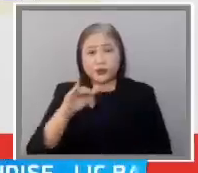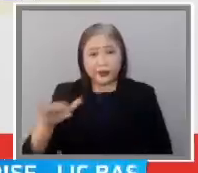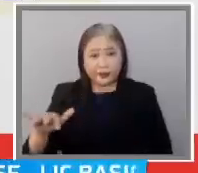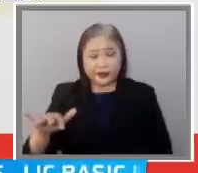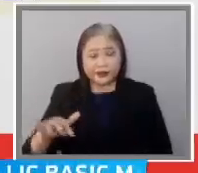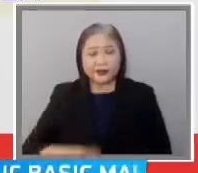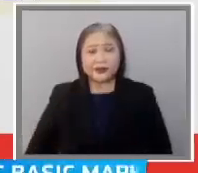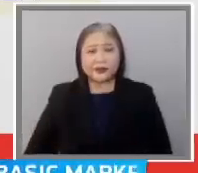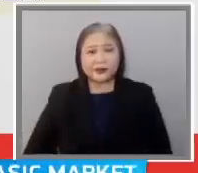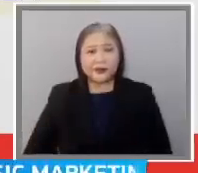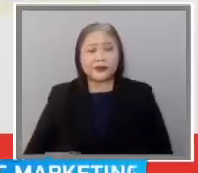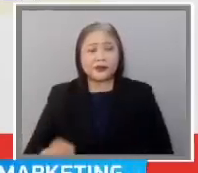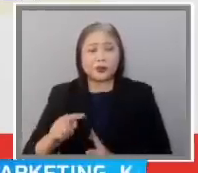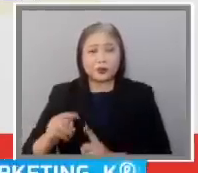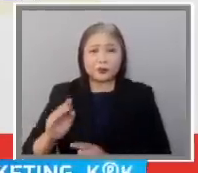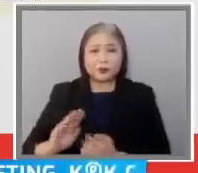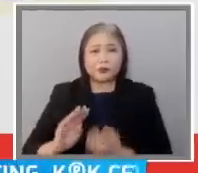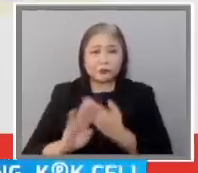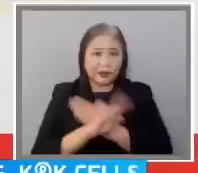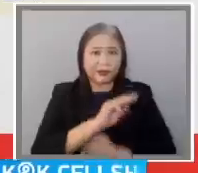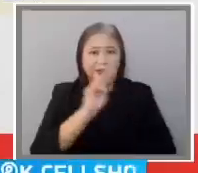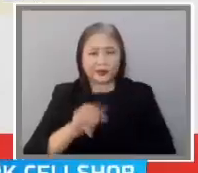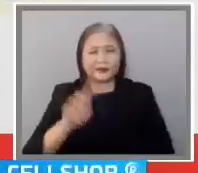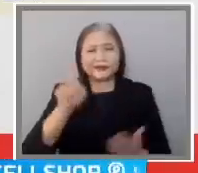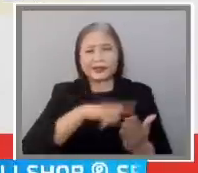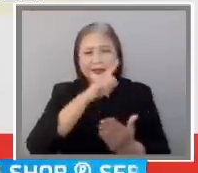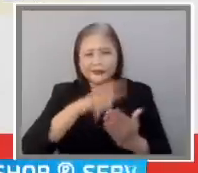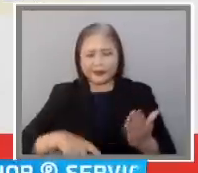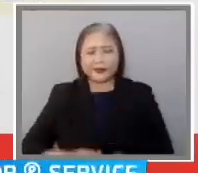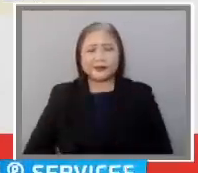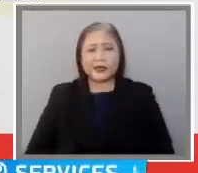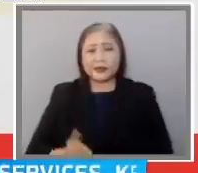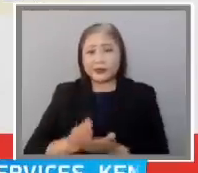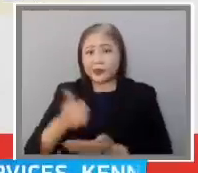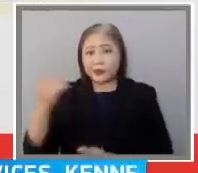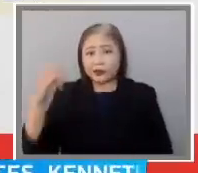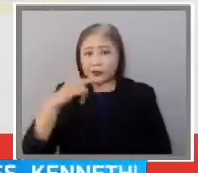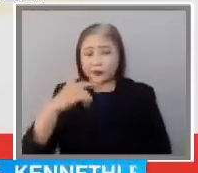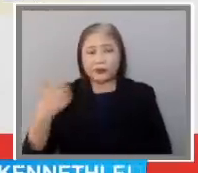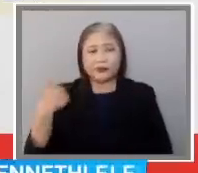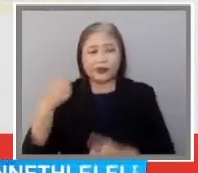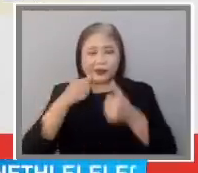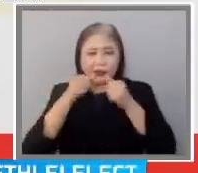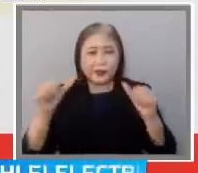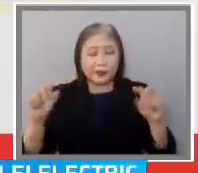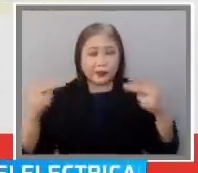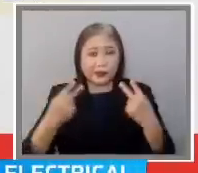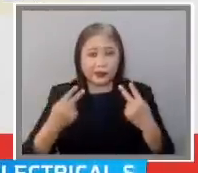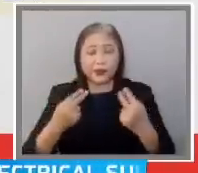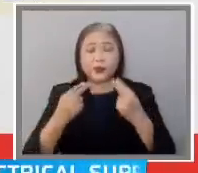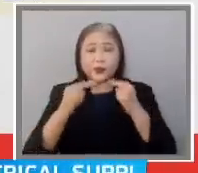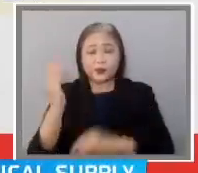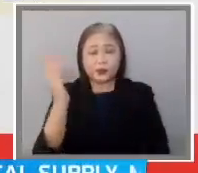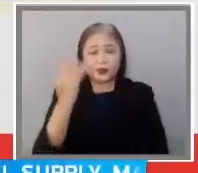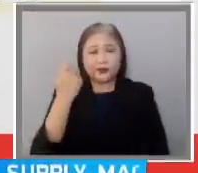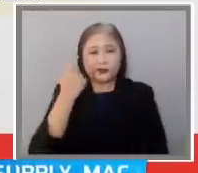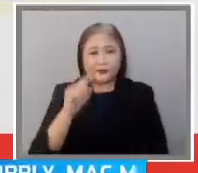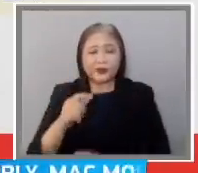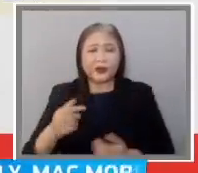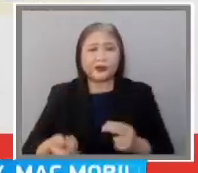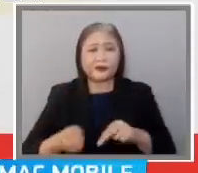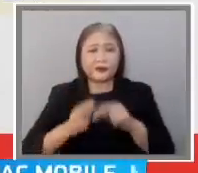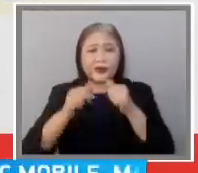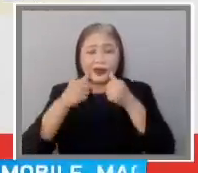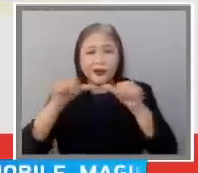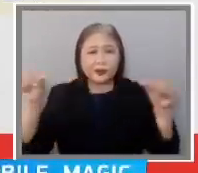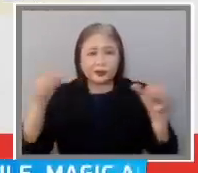biyahe. Wala pa pong abiso ang iba pang airlines. Tutok lamang po sa balitang hali para sa kadagdagang anunsyo ng canceled